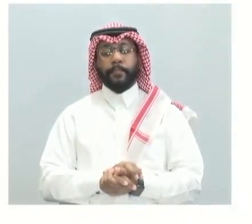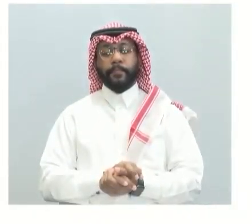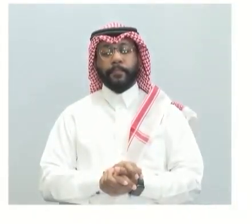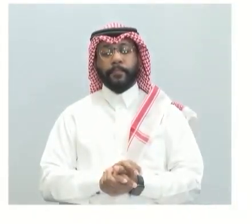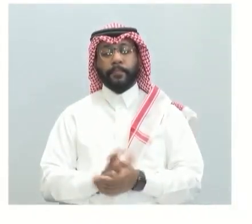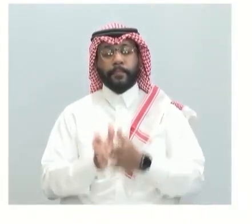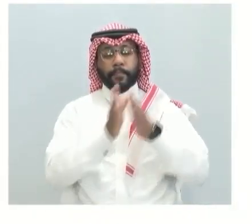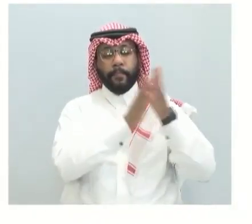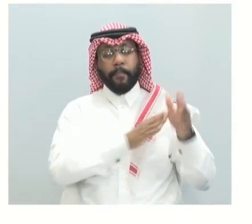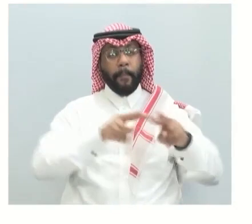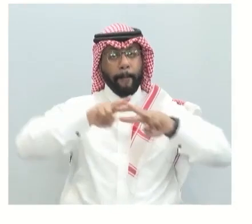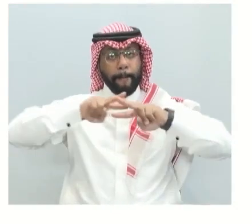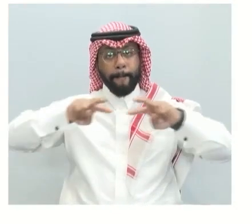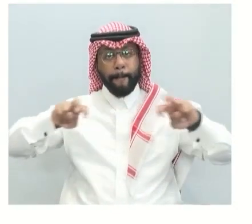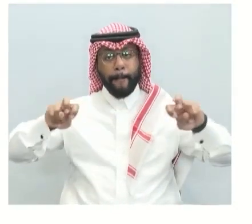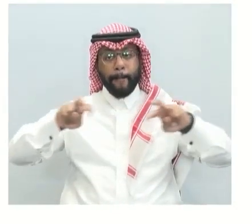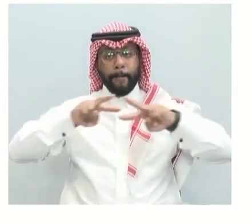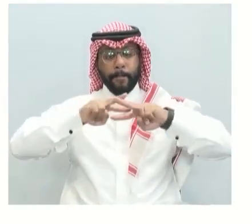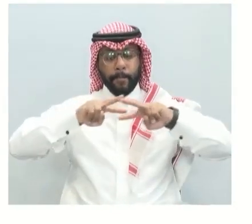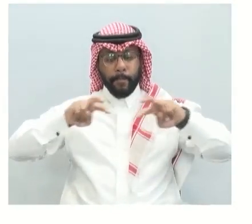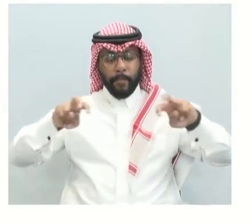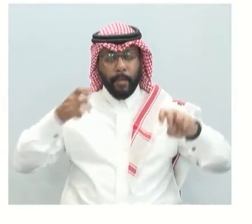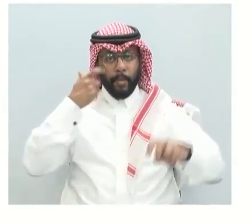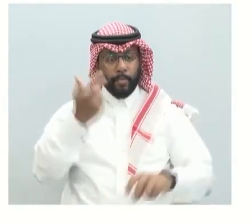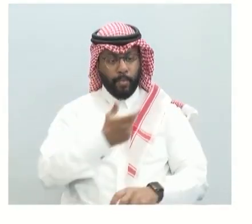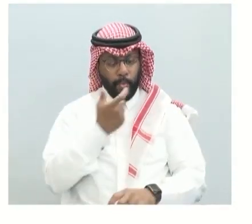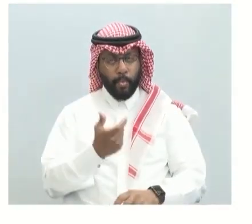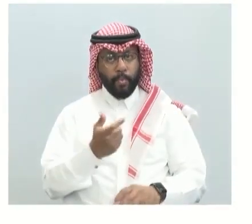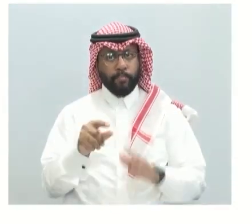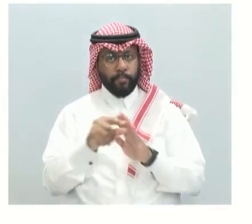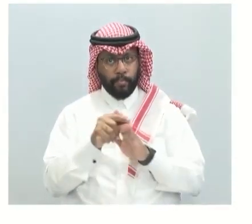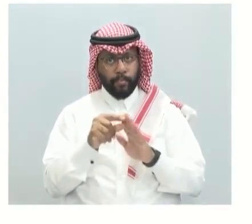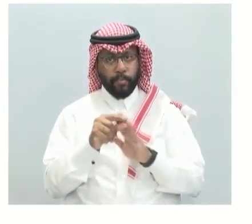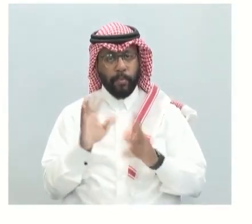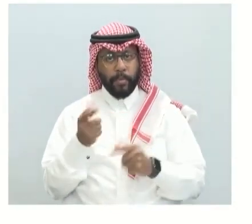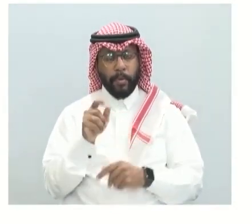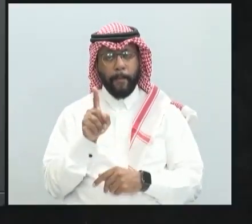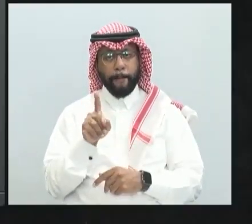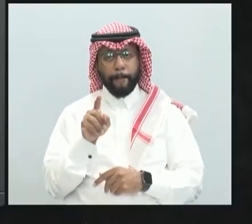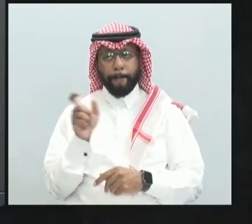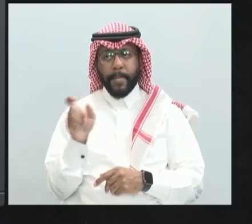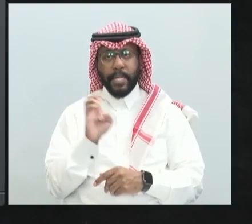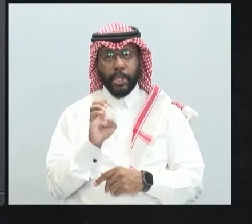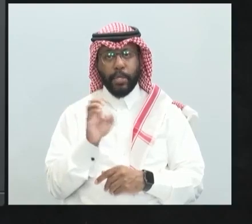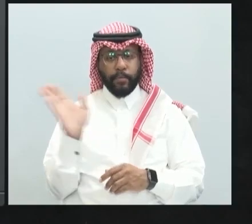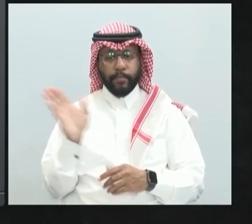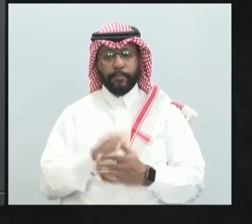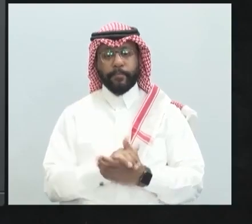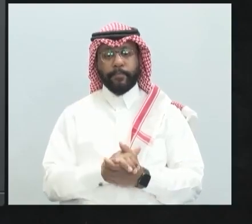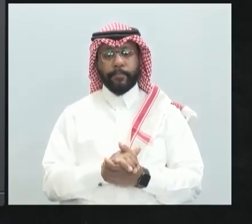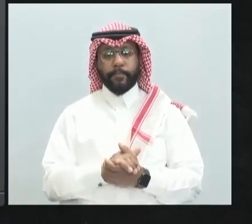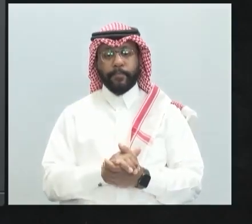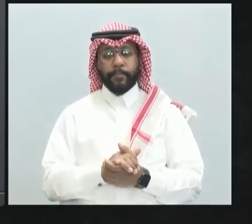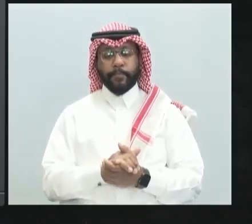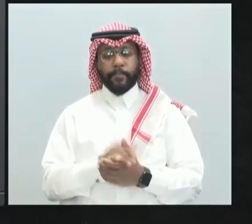طيب محرك البحث كيف نبحث عن موضوع معين في محرك البحث لنفترض محرك بنج احسنتم